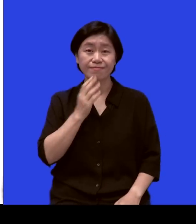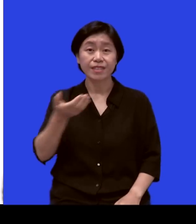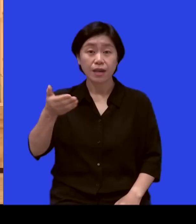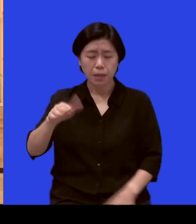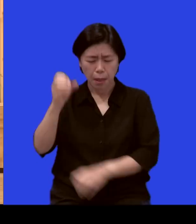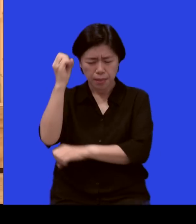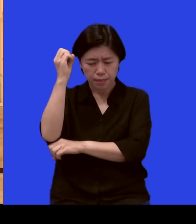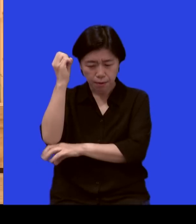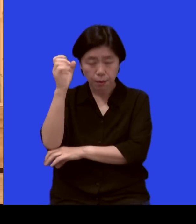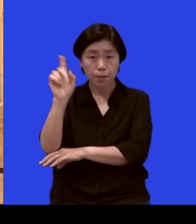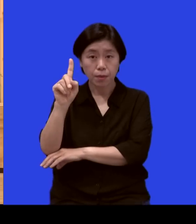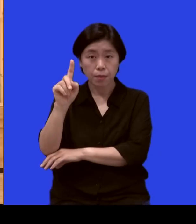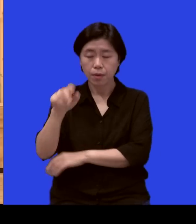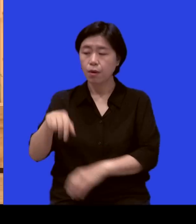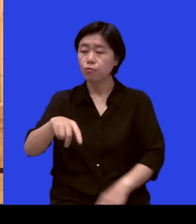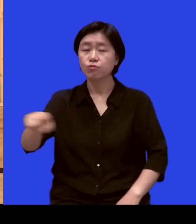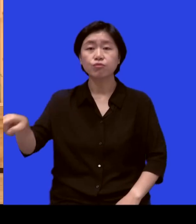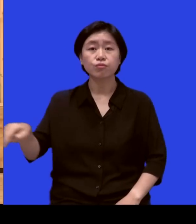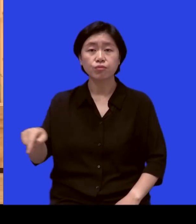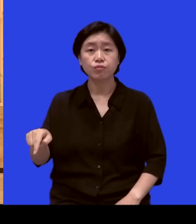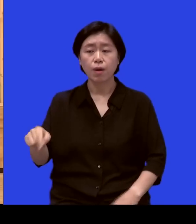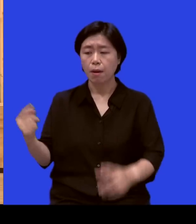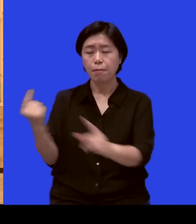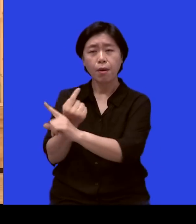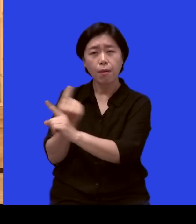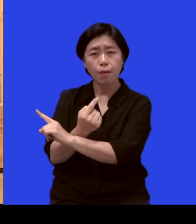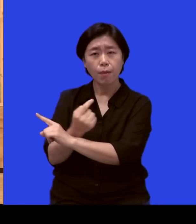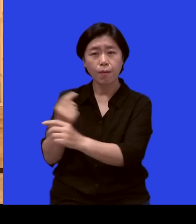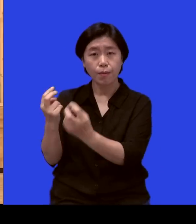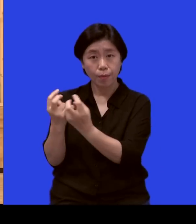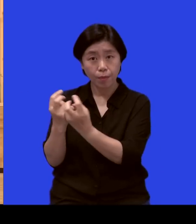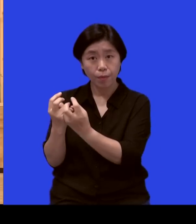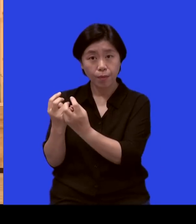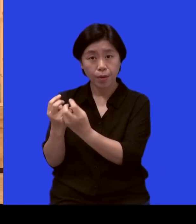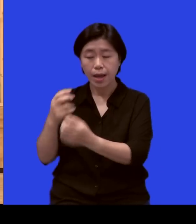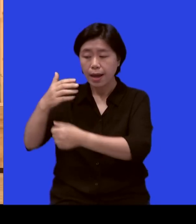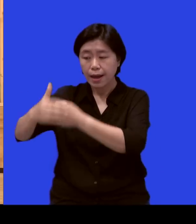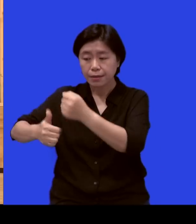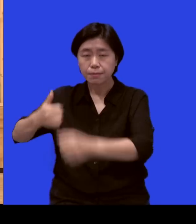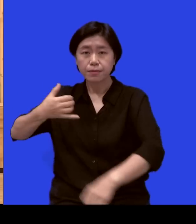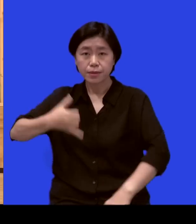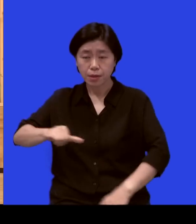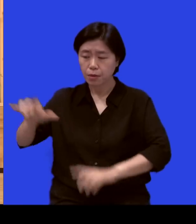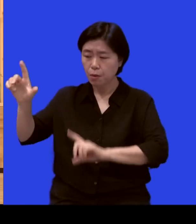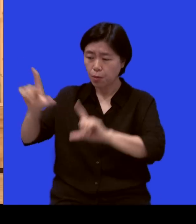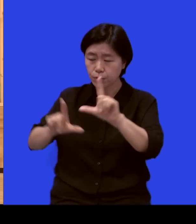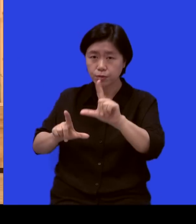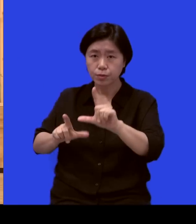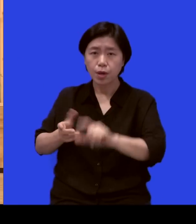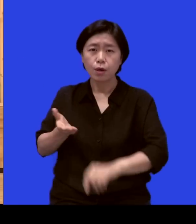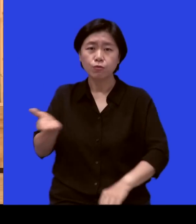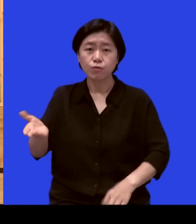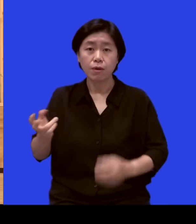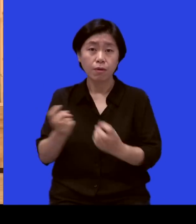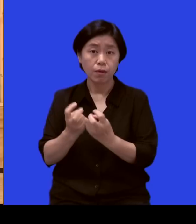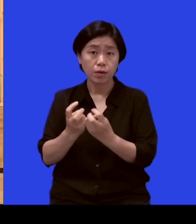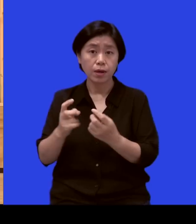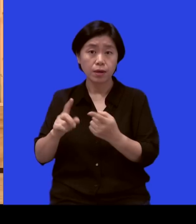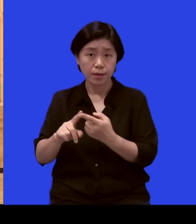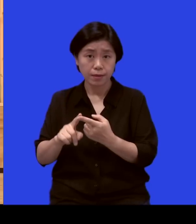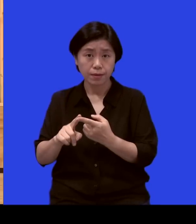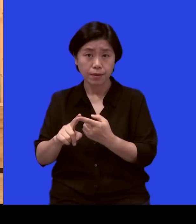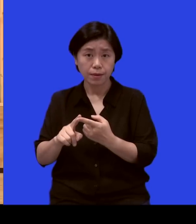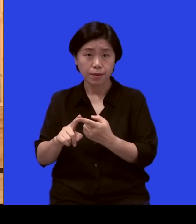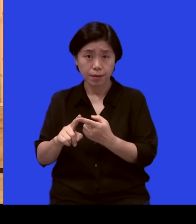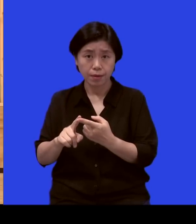원초적으로 네. 그들을 어떻게 변화시키고 네. 어떻게 그들을 하나님의 자녀로 정말 변화시킬 수 있는지를 함께 그들과